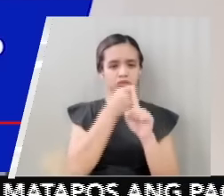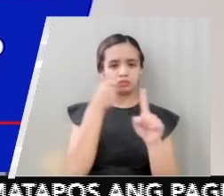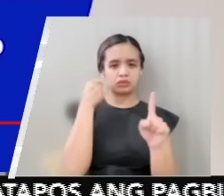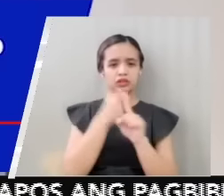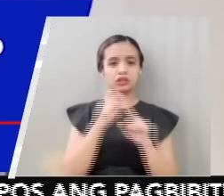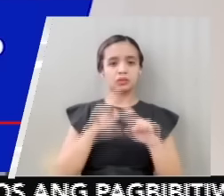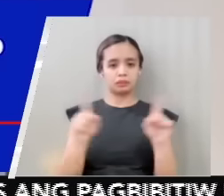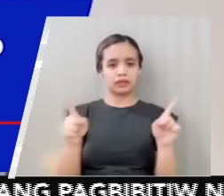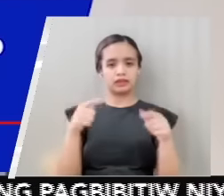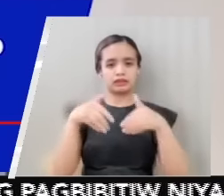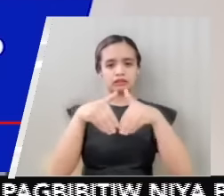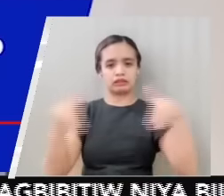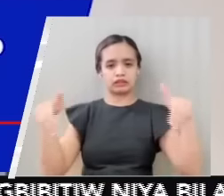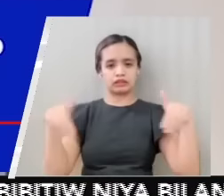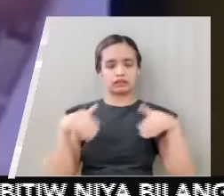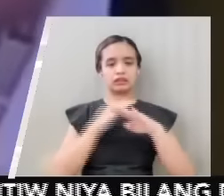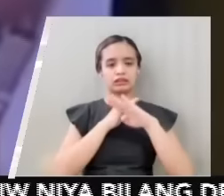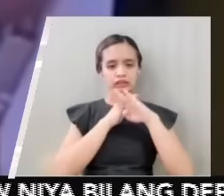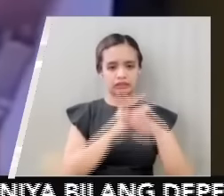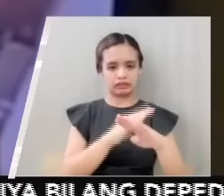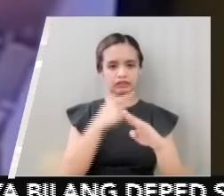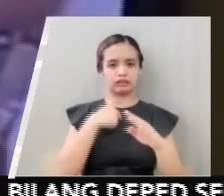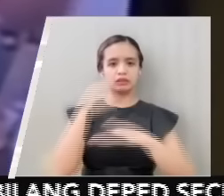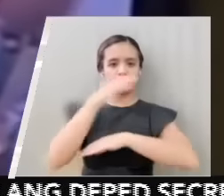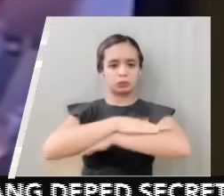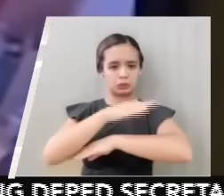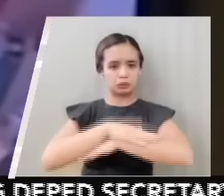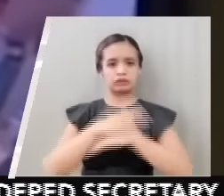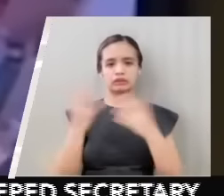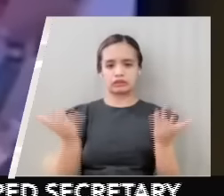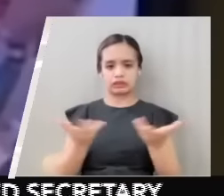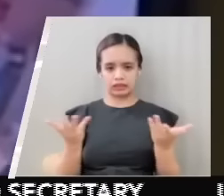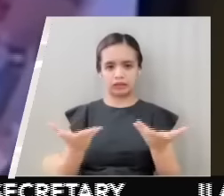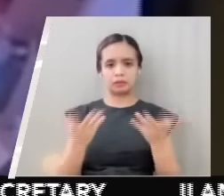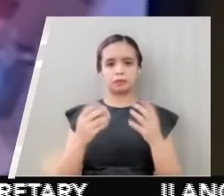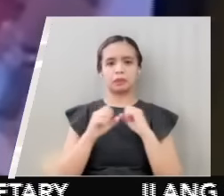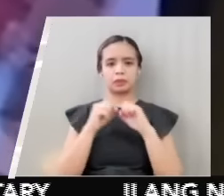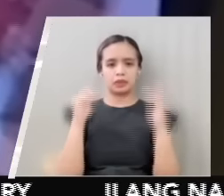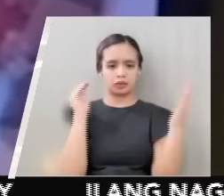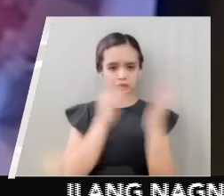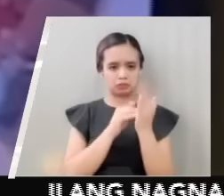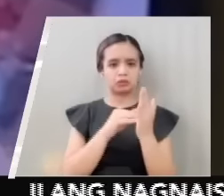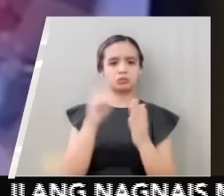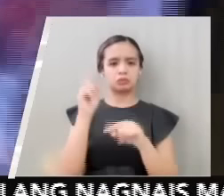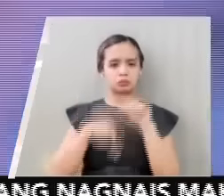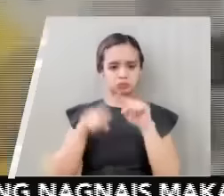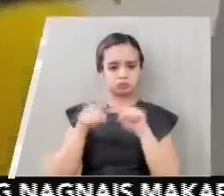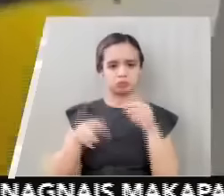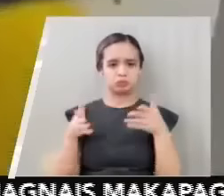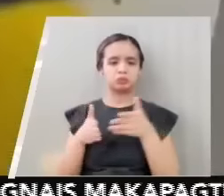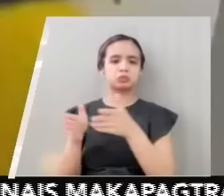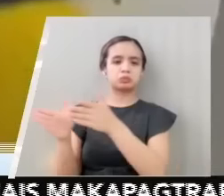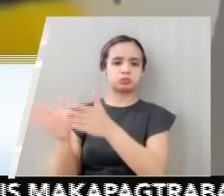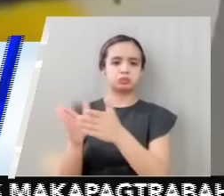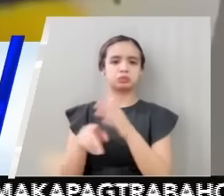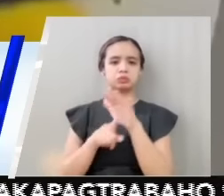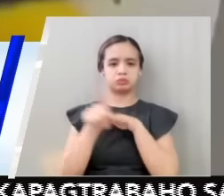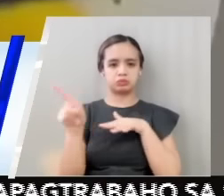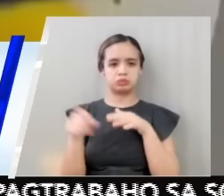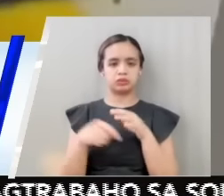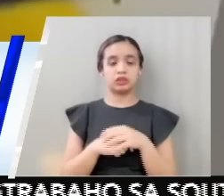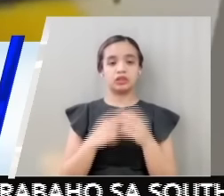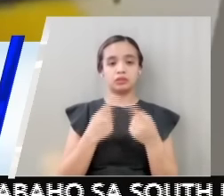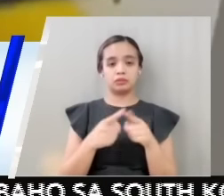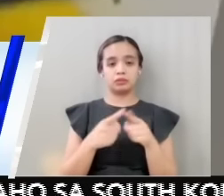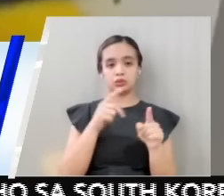kung wala ko agyan, kung magbato ko siya. Patuloy ang investigasyon at pagtugis sa nakatakas na hold-upper. Ang lalaki